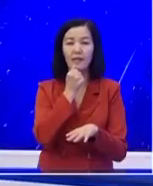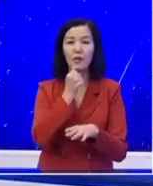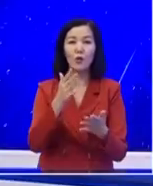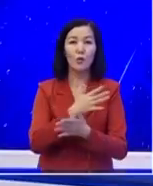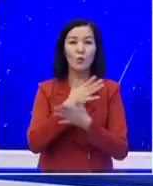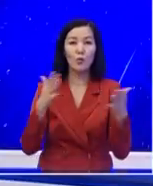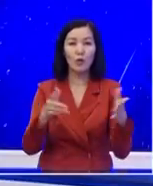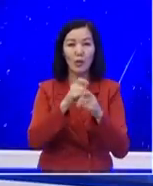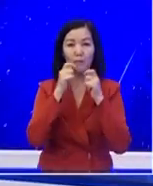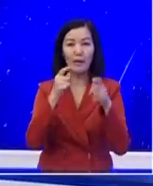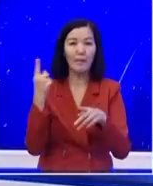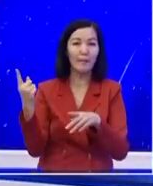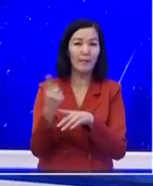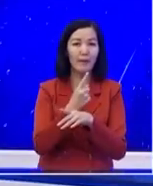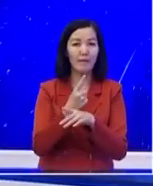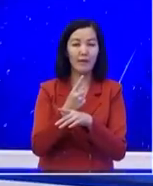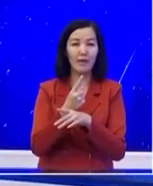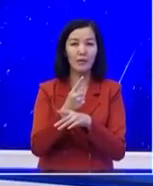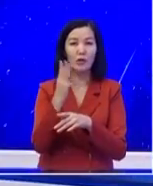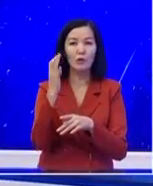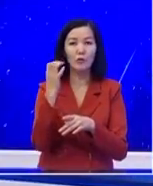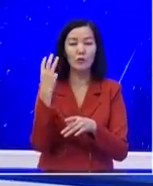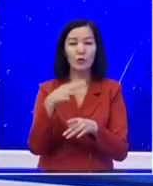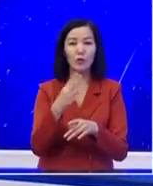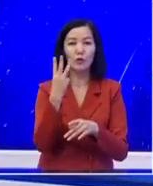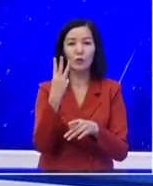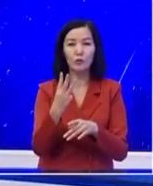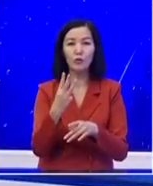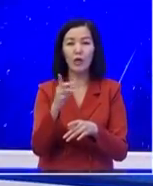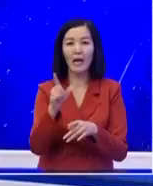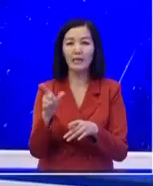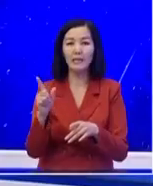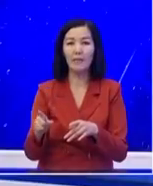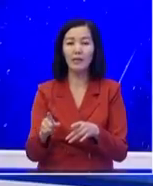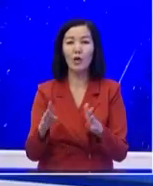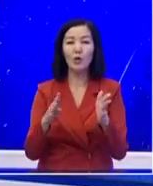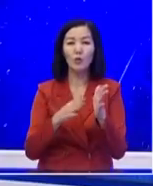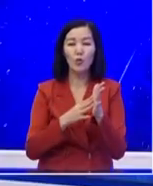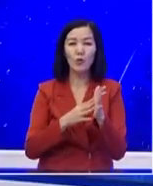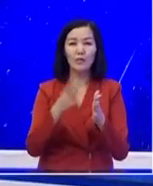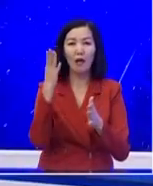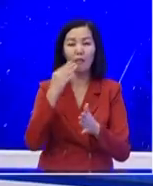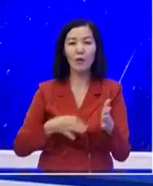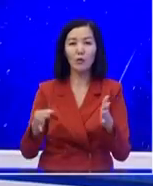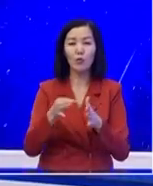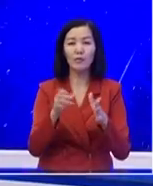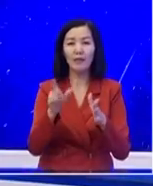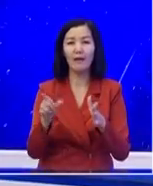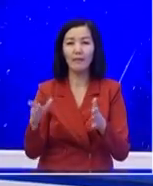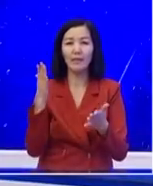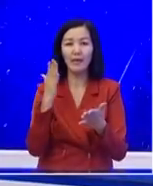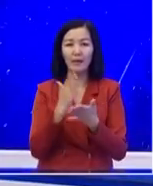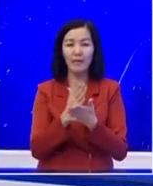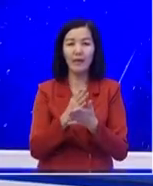мемлекеттік наградан алған 343 қазақстандық қатарында 9 жетісулық азамат бар. Ол қауіпке қарамастан адам жан үшін